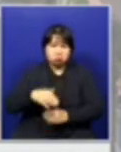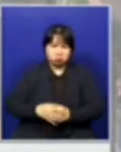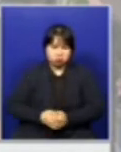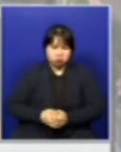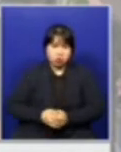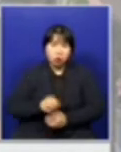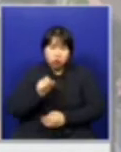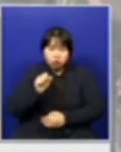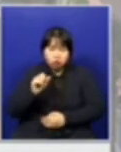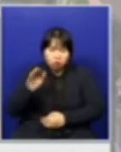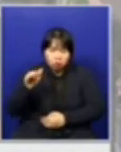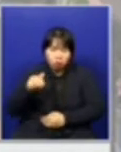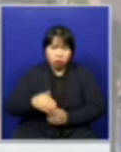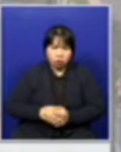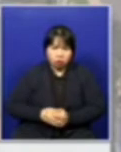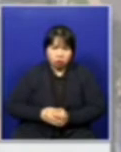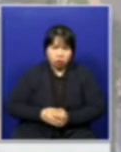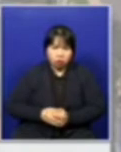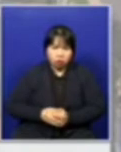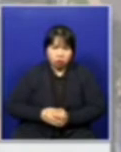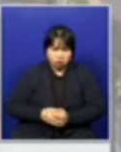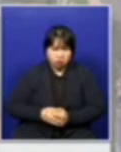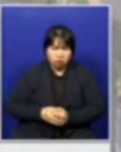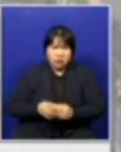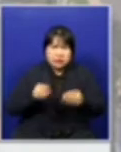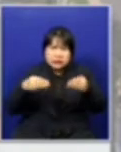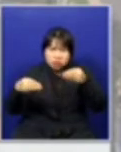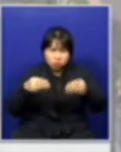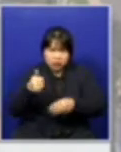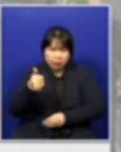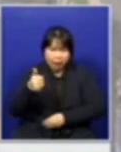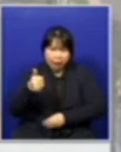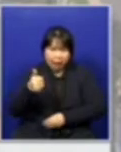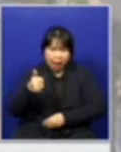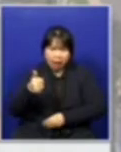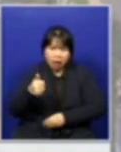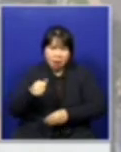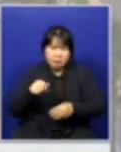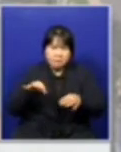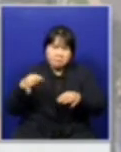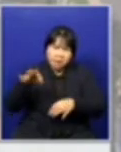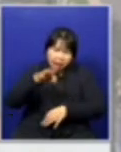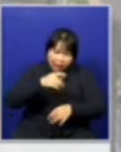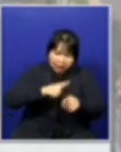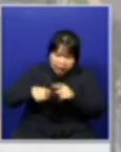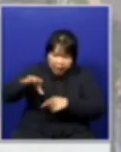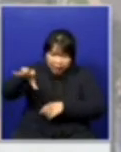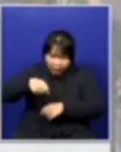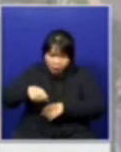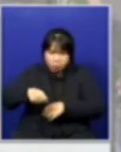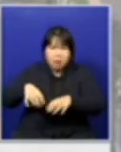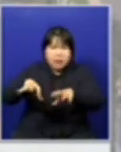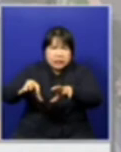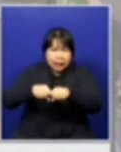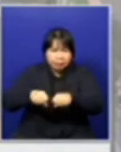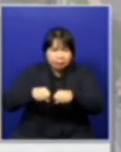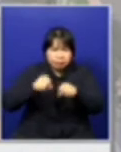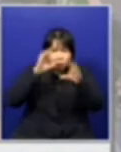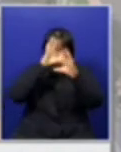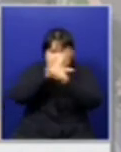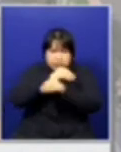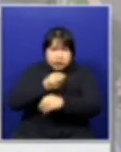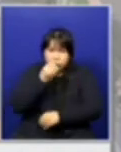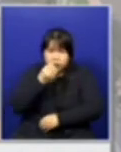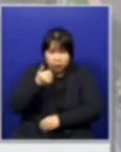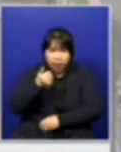อสออันพรปนใดในบอไปจับจิ้งหรีดใดบอ ไปจับเขียดได้บ่ย่ำคืนอันนี้นะคะท่